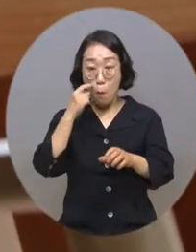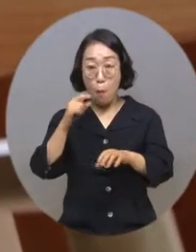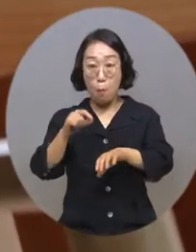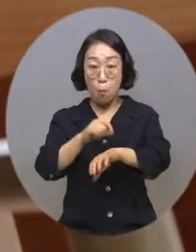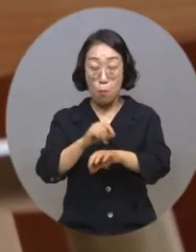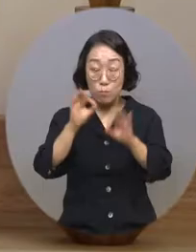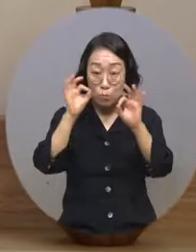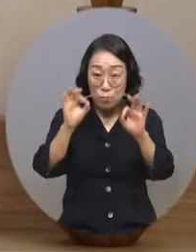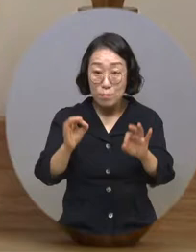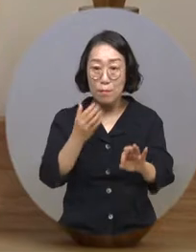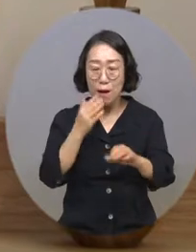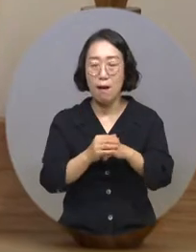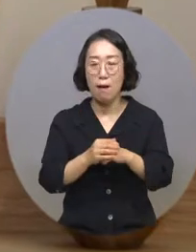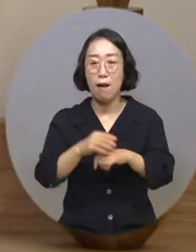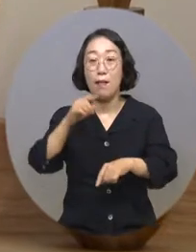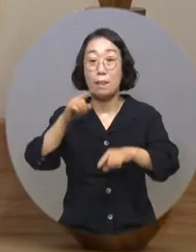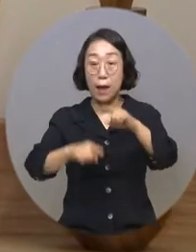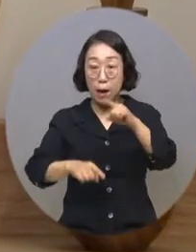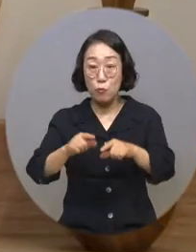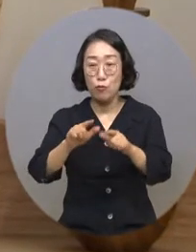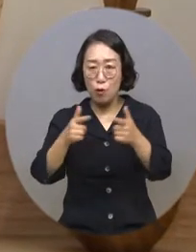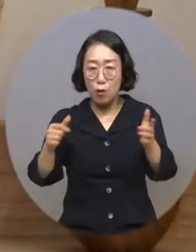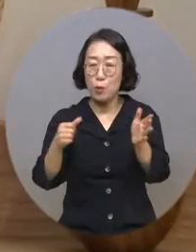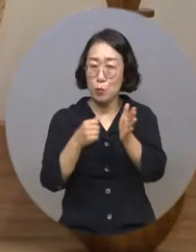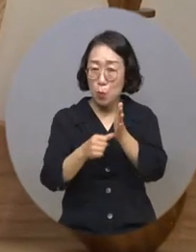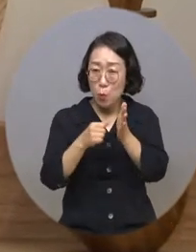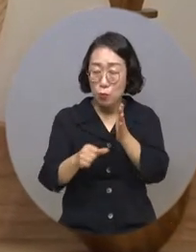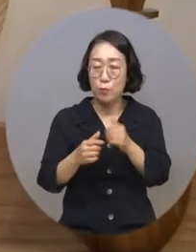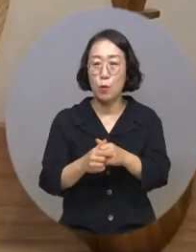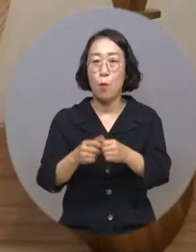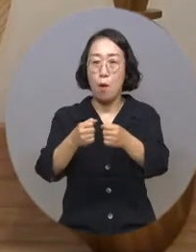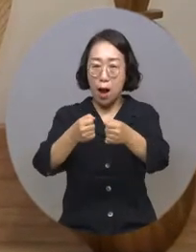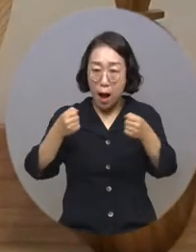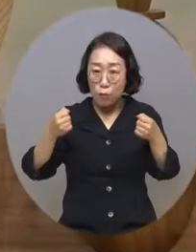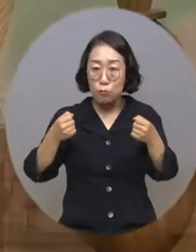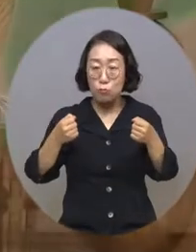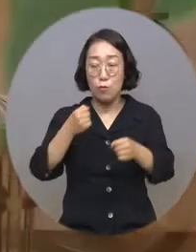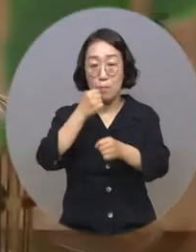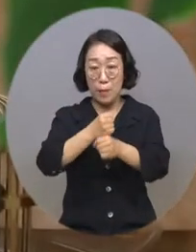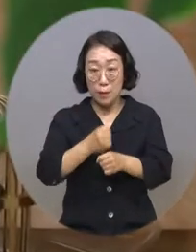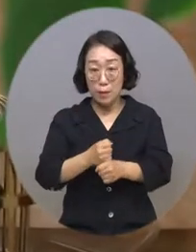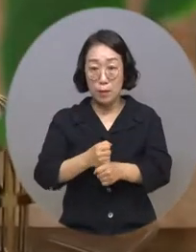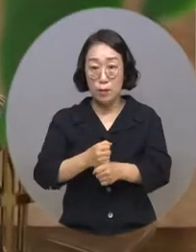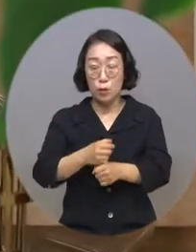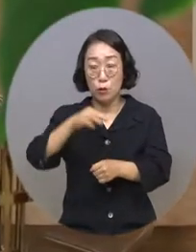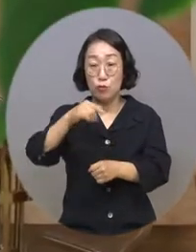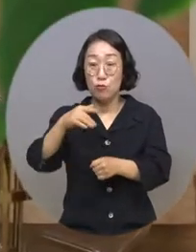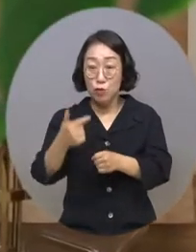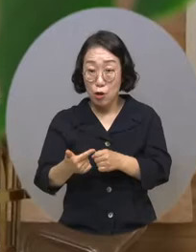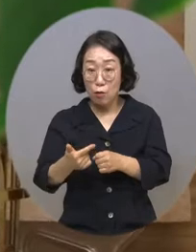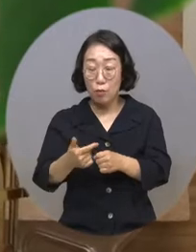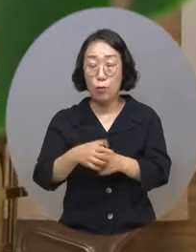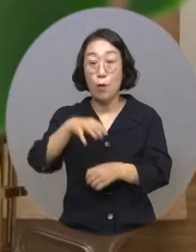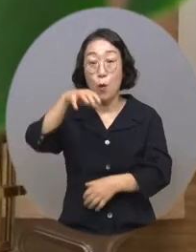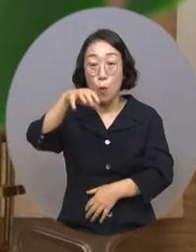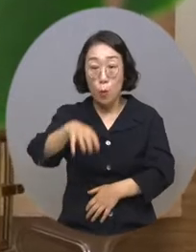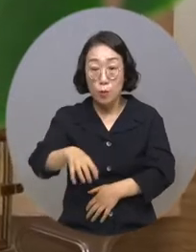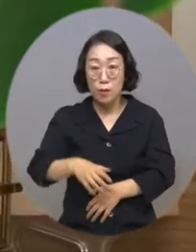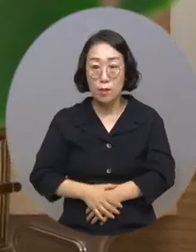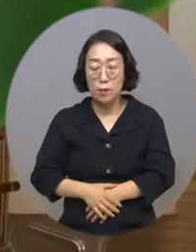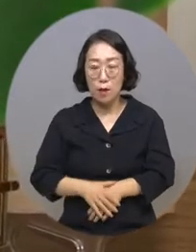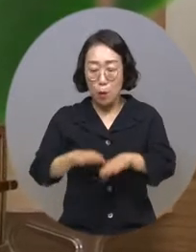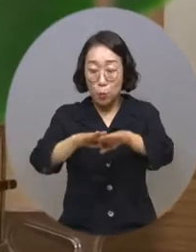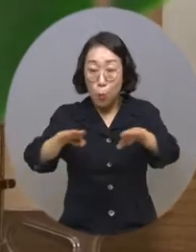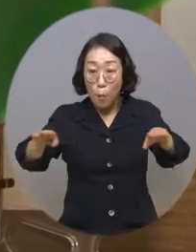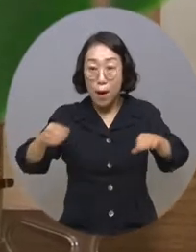사로잡습니다. 나무로 각종 소품이나 가구를 만들어 볼 수 있는 순천 반지름 목공소에서는 도마